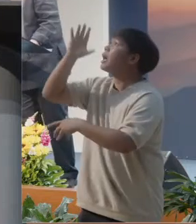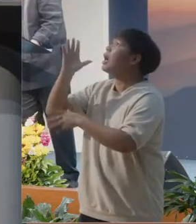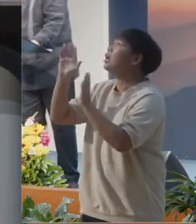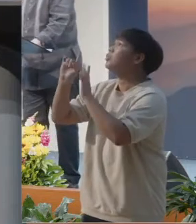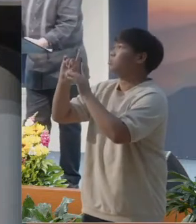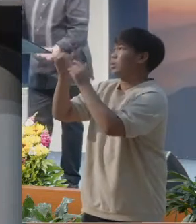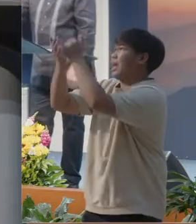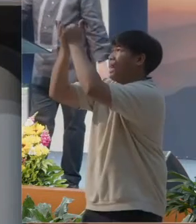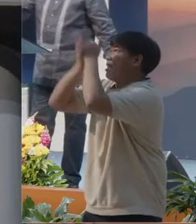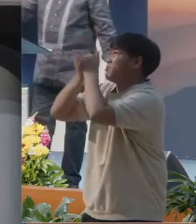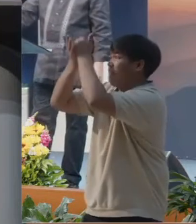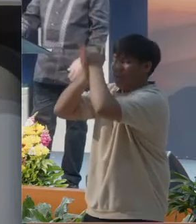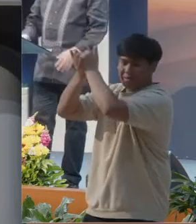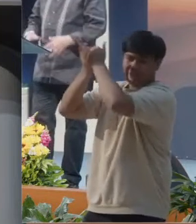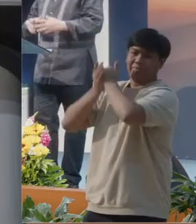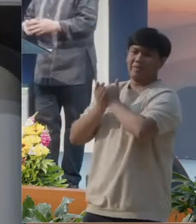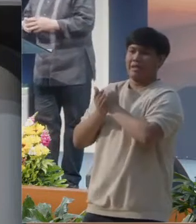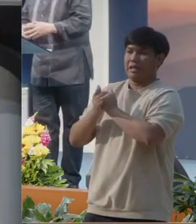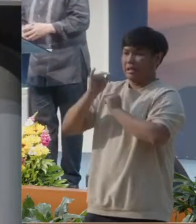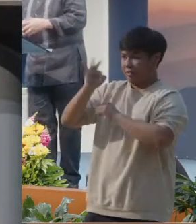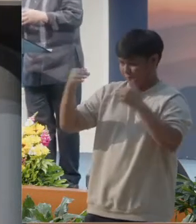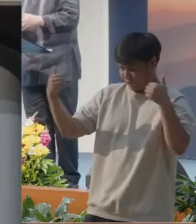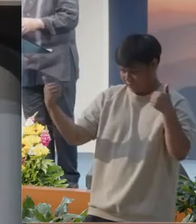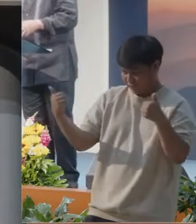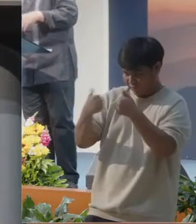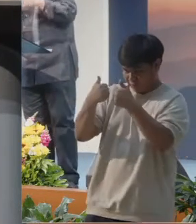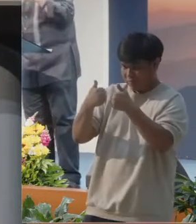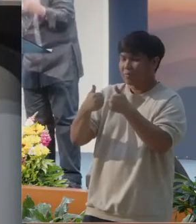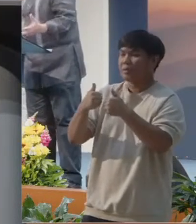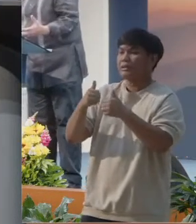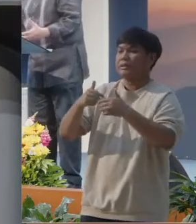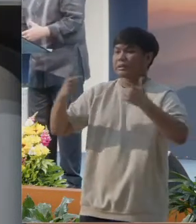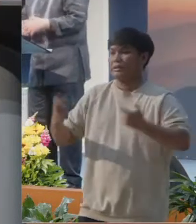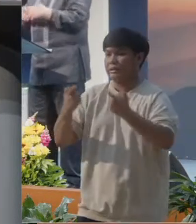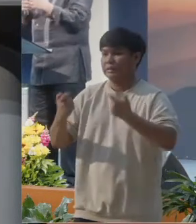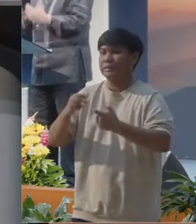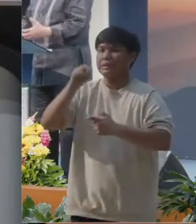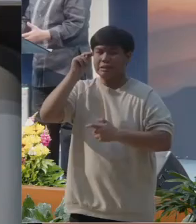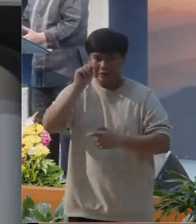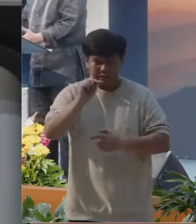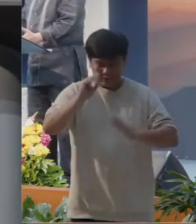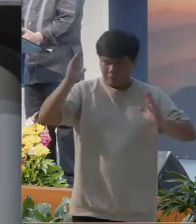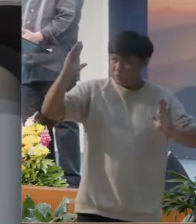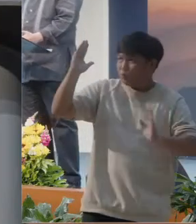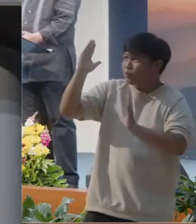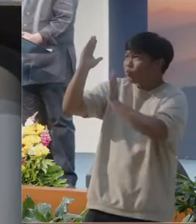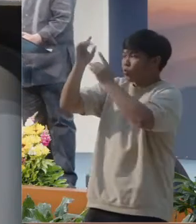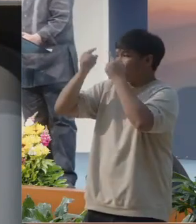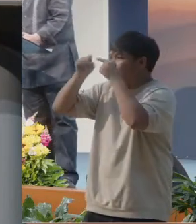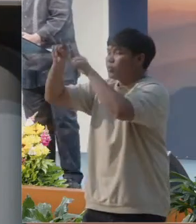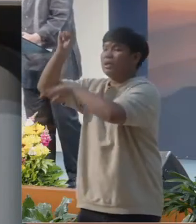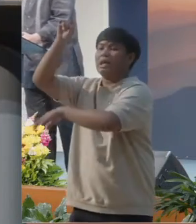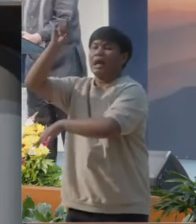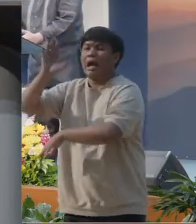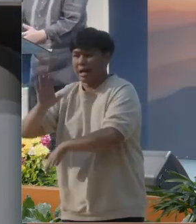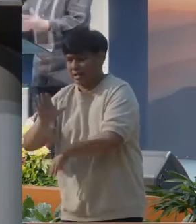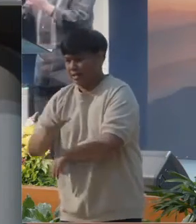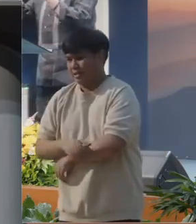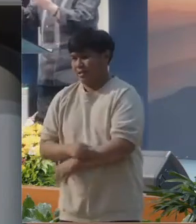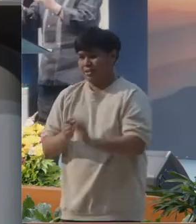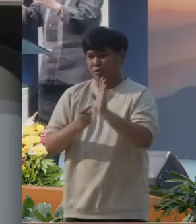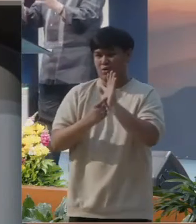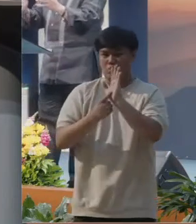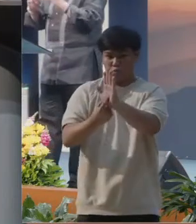Kapag hinaharap ang kasalanan, ang ating tugon ay dapat lumapit sa Diyos para sa gabay at karunungan. Ipinapakita